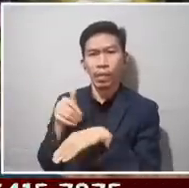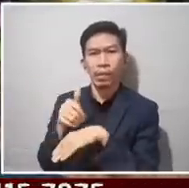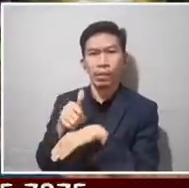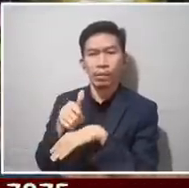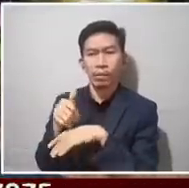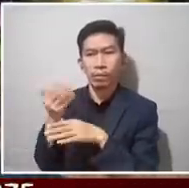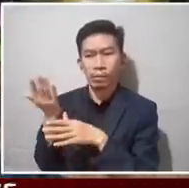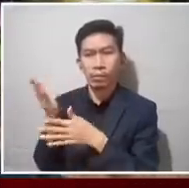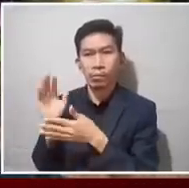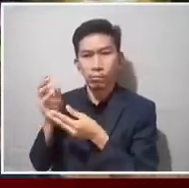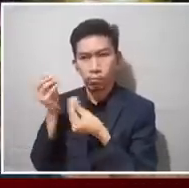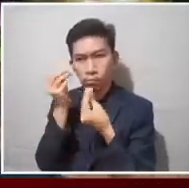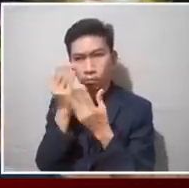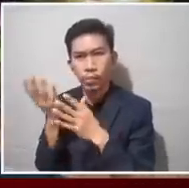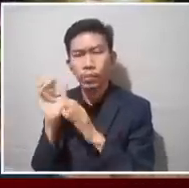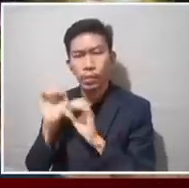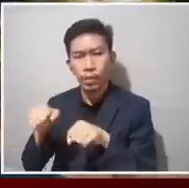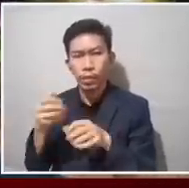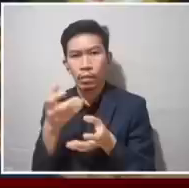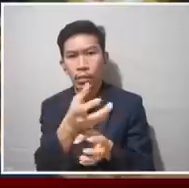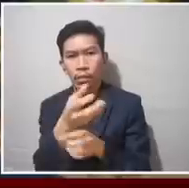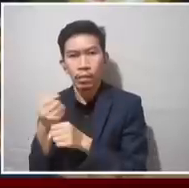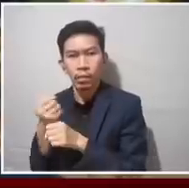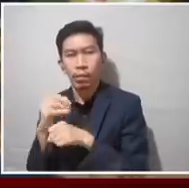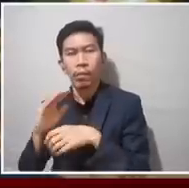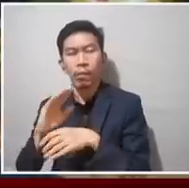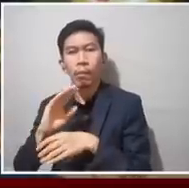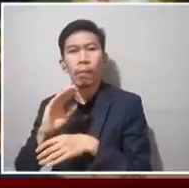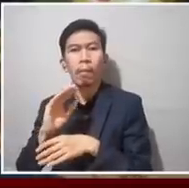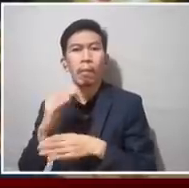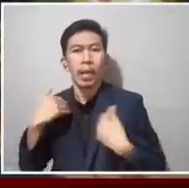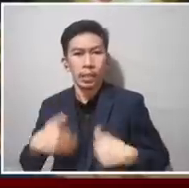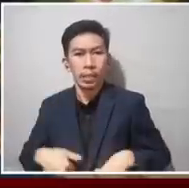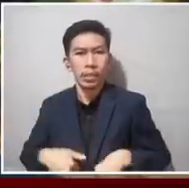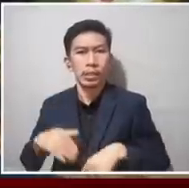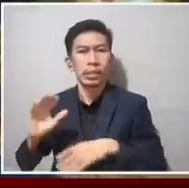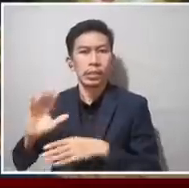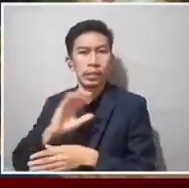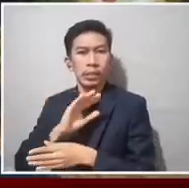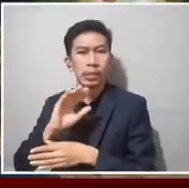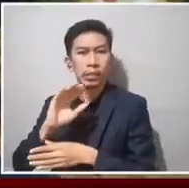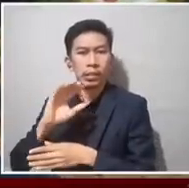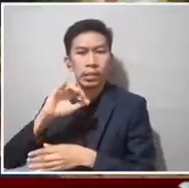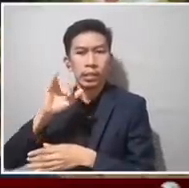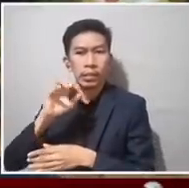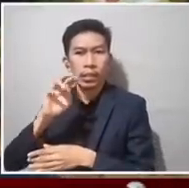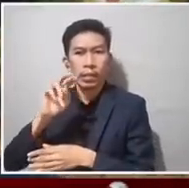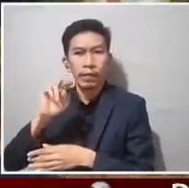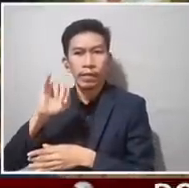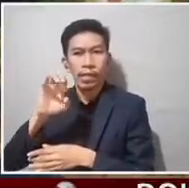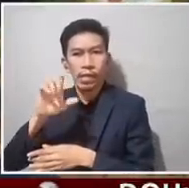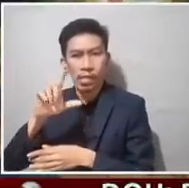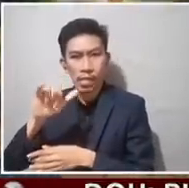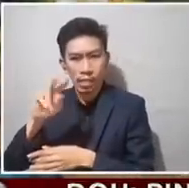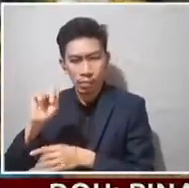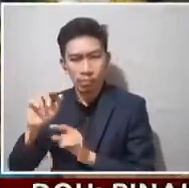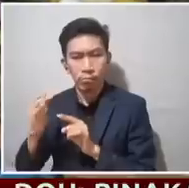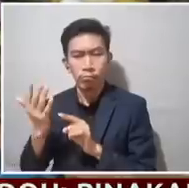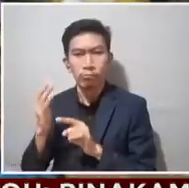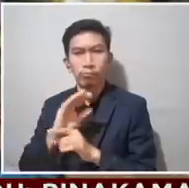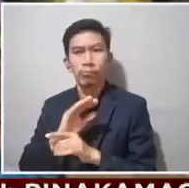Jeveline. Ako ay nakikiramay sa mga sa pamilya ni Congresswoman Culiamat sa pagkamatay ng kanyang anak,